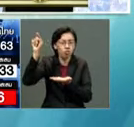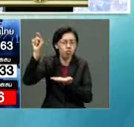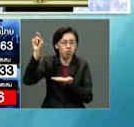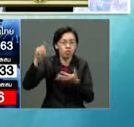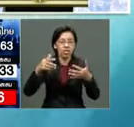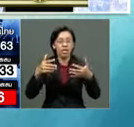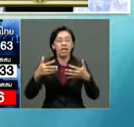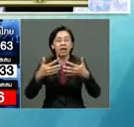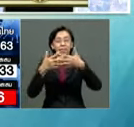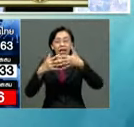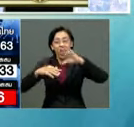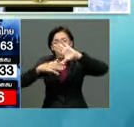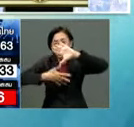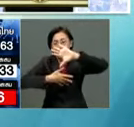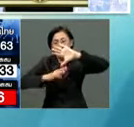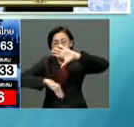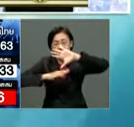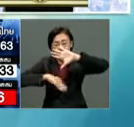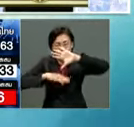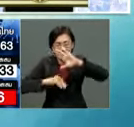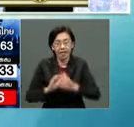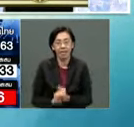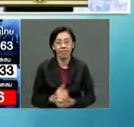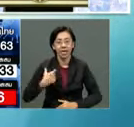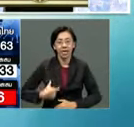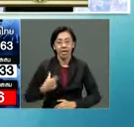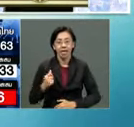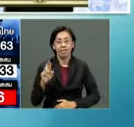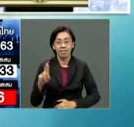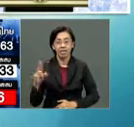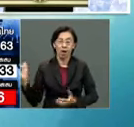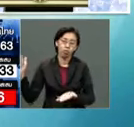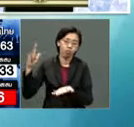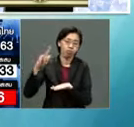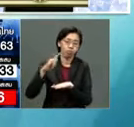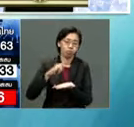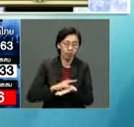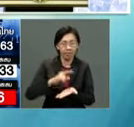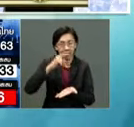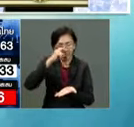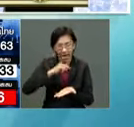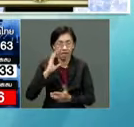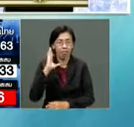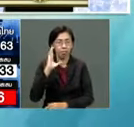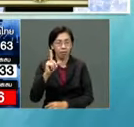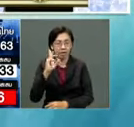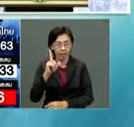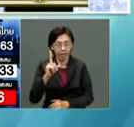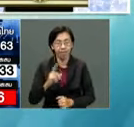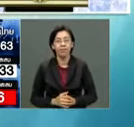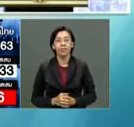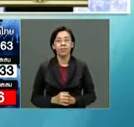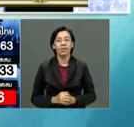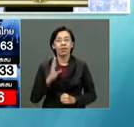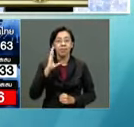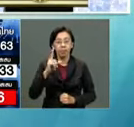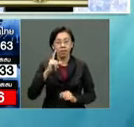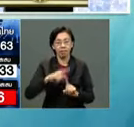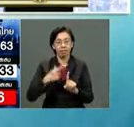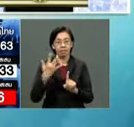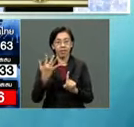มริกาใต้นะครับอาร์เจนตินาอะไรทั้งหลายเนี่ยกำลังจะกลับมาถึงเมืองไทยเราวันพรุ่งนี้นะครับวันที่20นะ